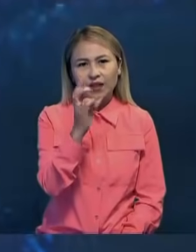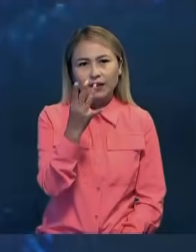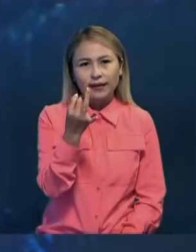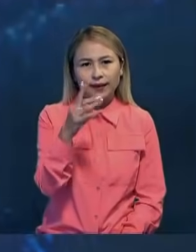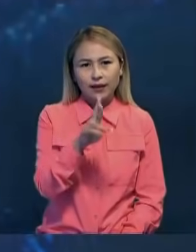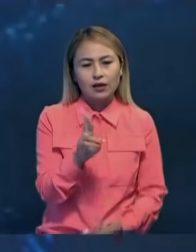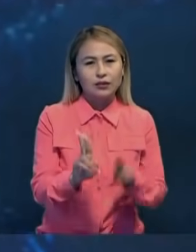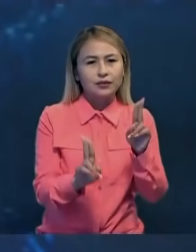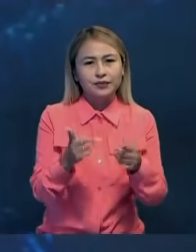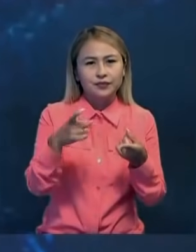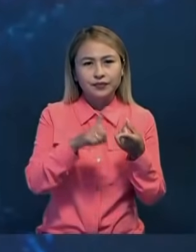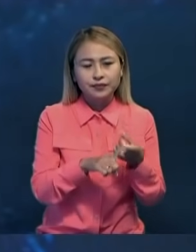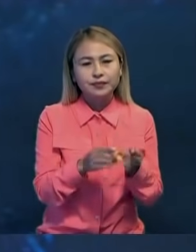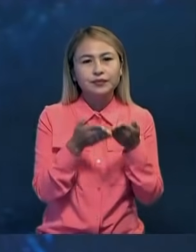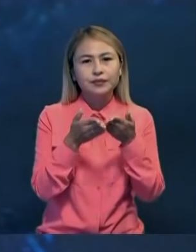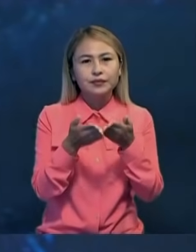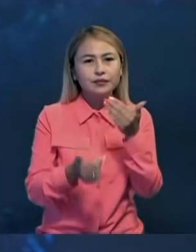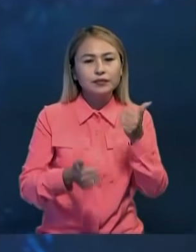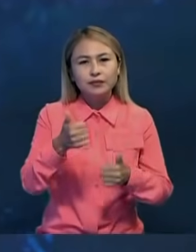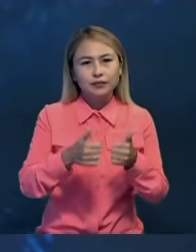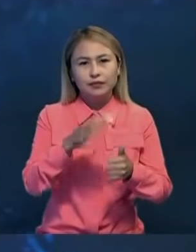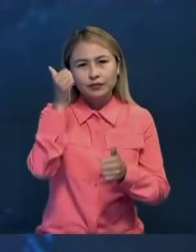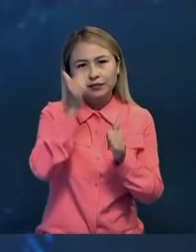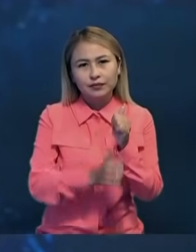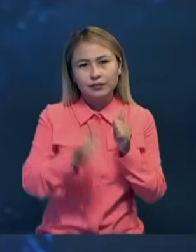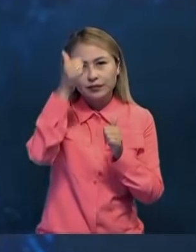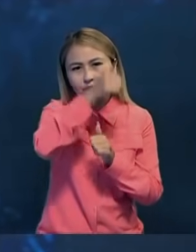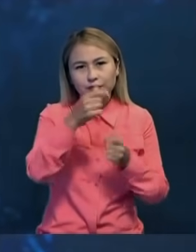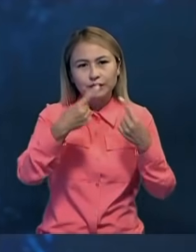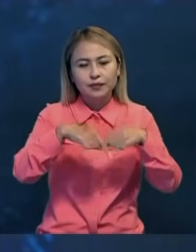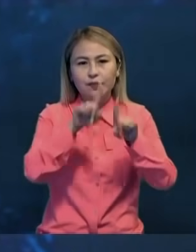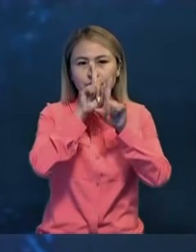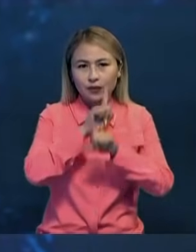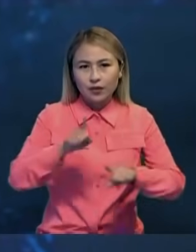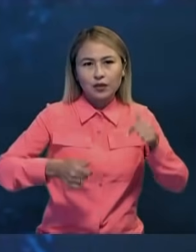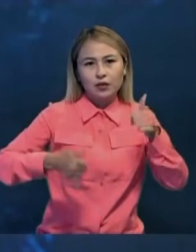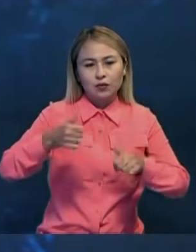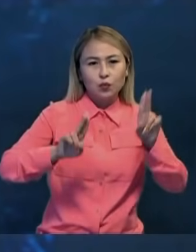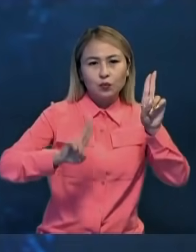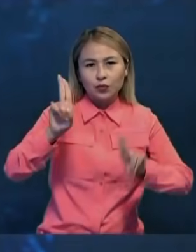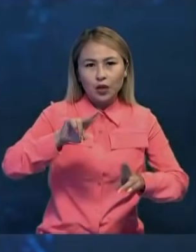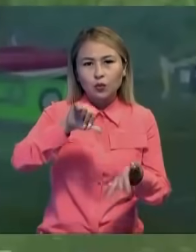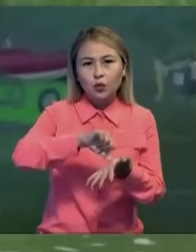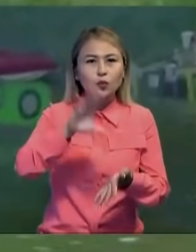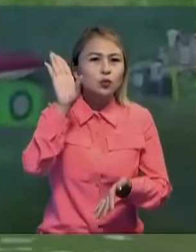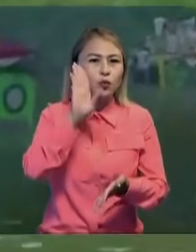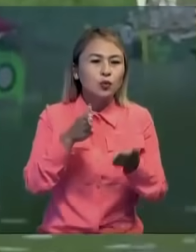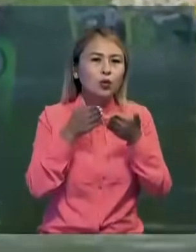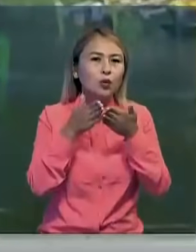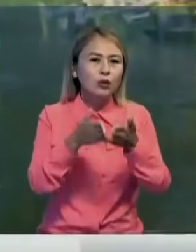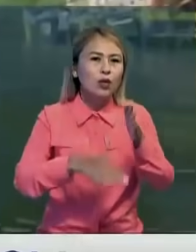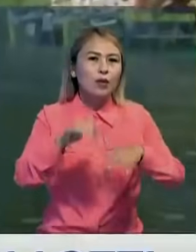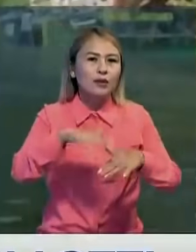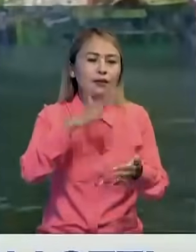Венгрияда дәстүрге айналған қайықтар жарысы өтті. Жыл сайын ұйымдастырылатын ерекше доданың ережесі бойынша, қатысушылар су